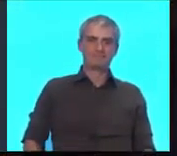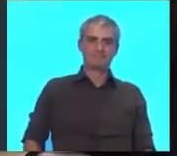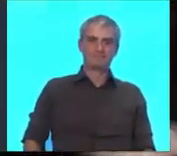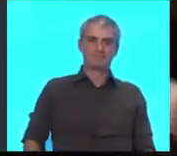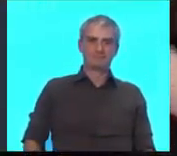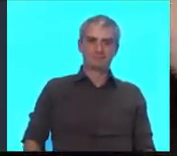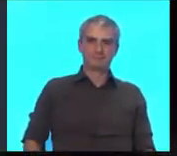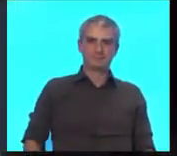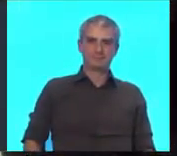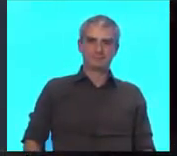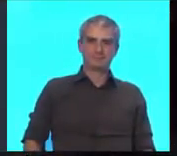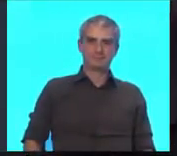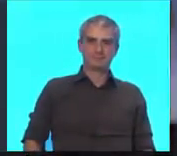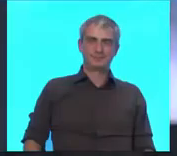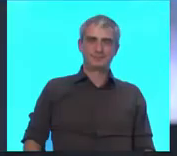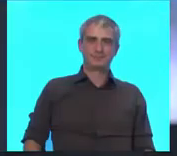זה.